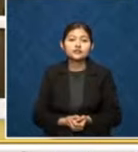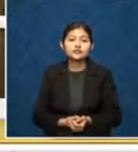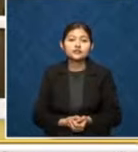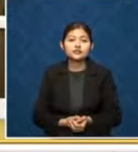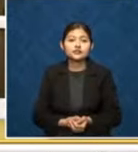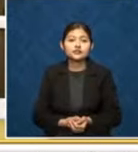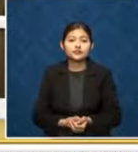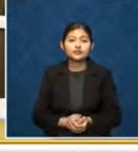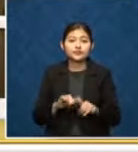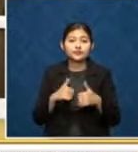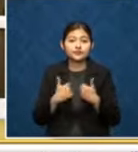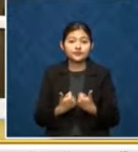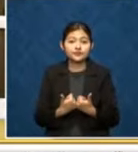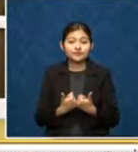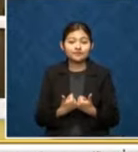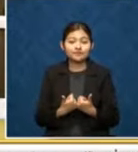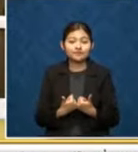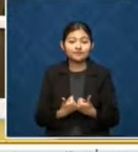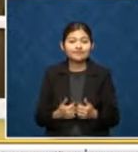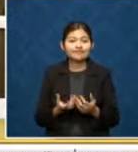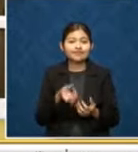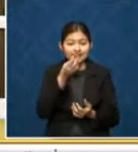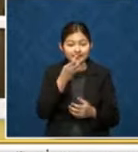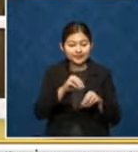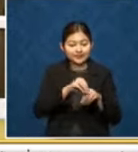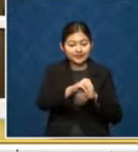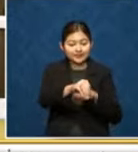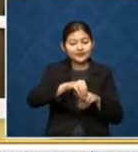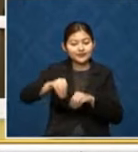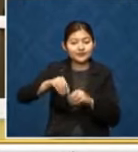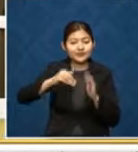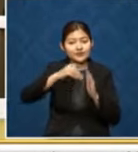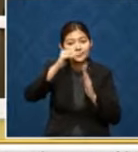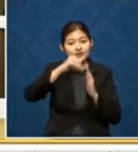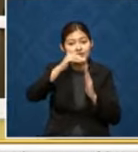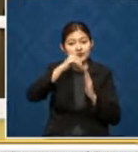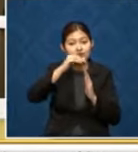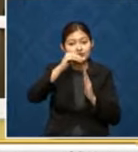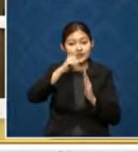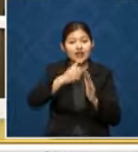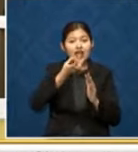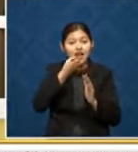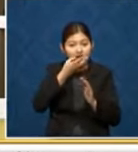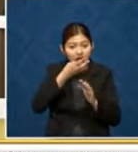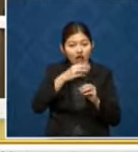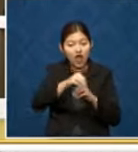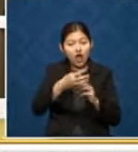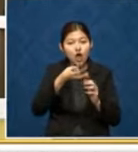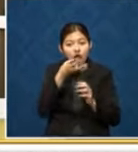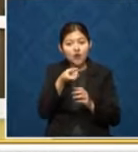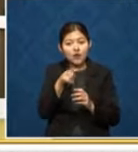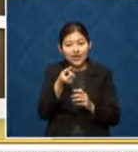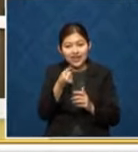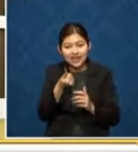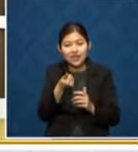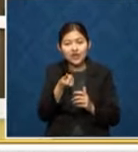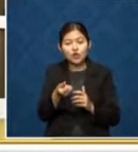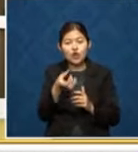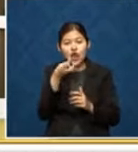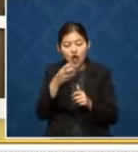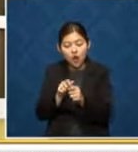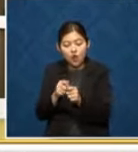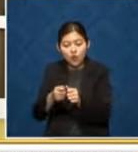กันดีนะครับช่วงนี้ก็เป็นช่วงฤดูการเก็บเกี่ยวนะครับของภาคเหนือนะครับทั้งข้าวข้าวเหนียวข้าวเจ้าแล้วก็ข้าวโพด